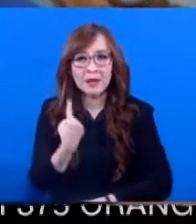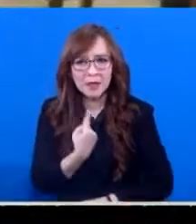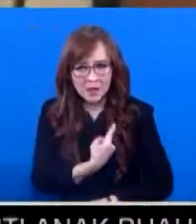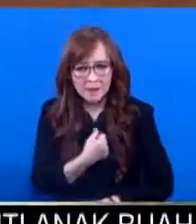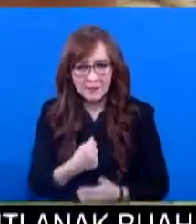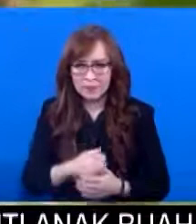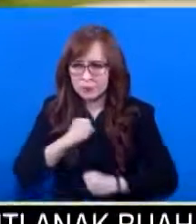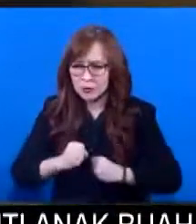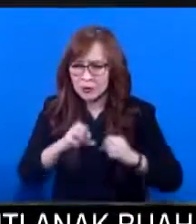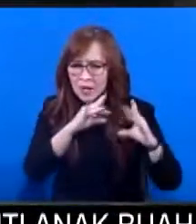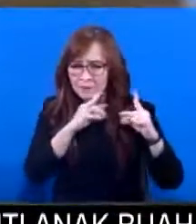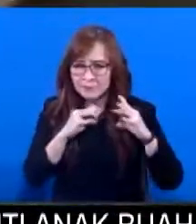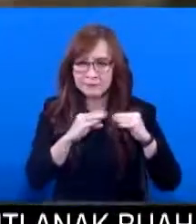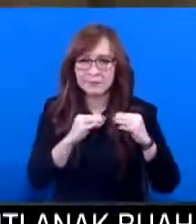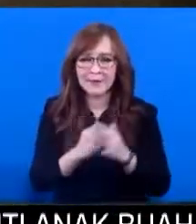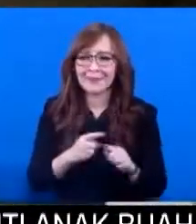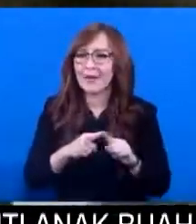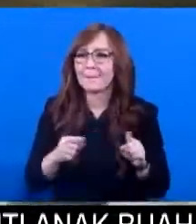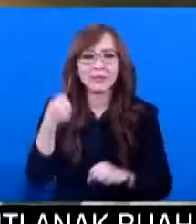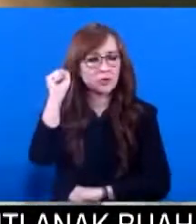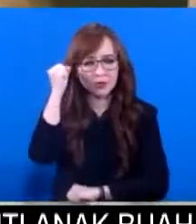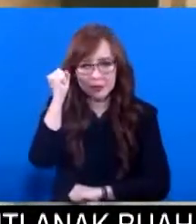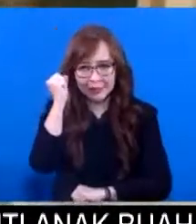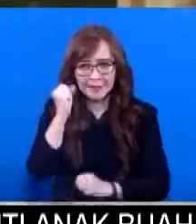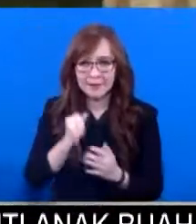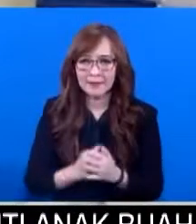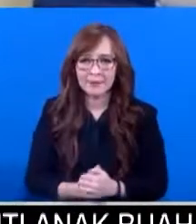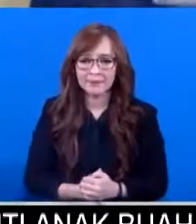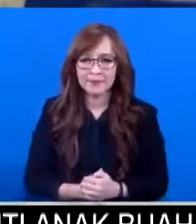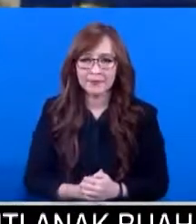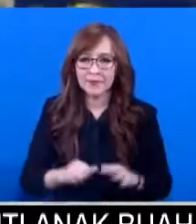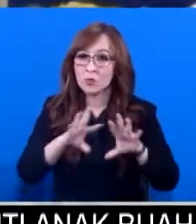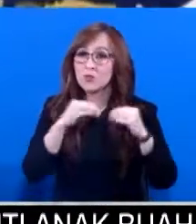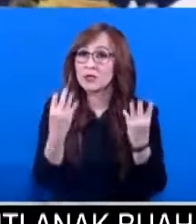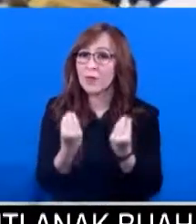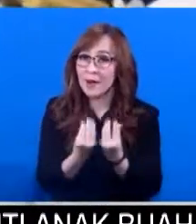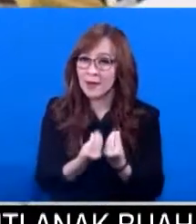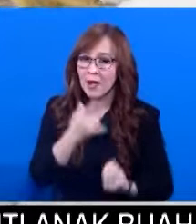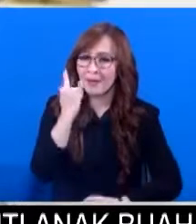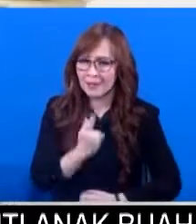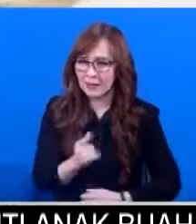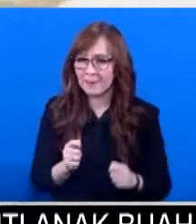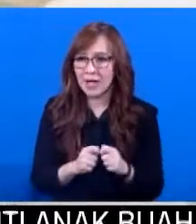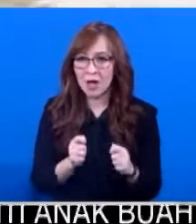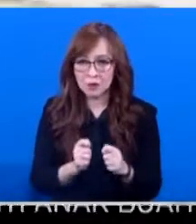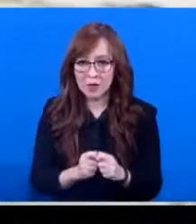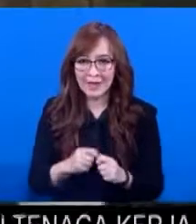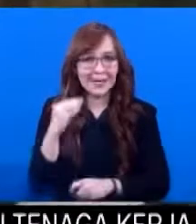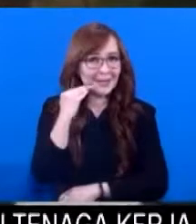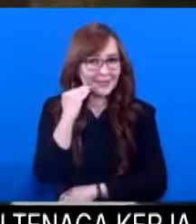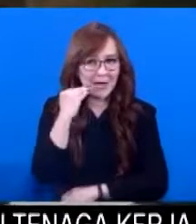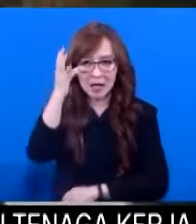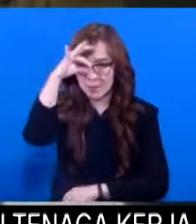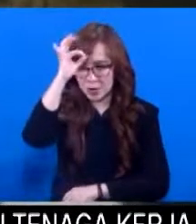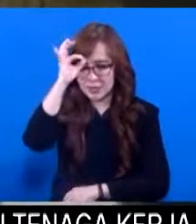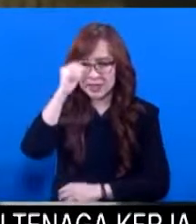titik temu. Meski berjalan alot, Musda tetap dilanjutkan, yakni dengan cara voting dengan penjagaan ketat kepolisian.